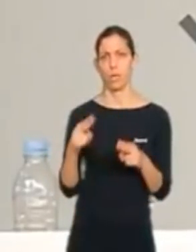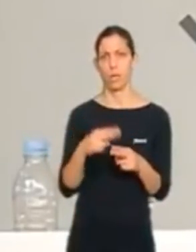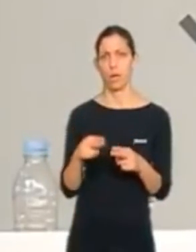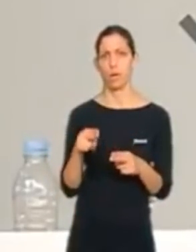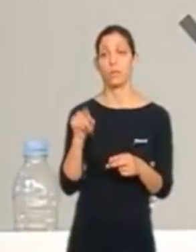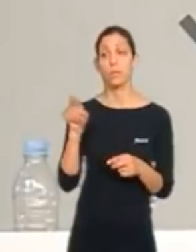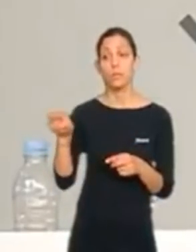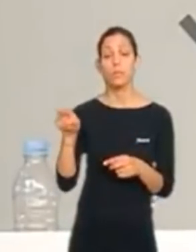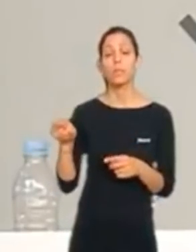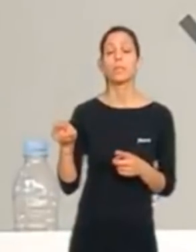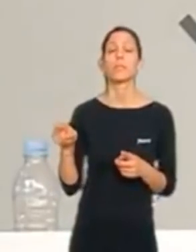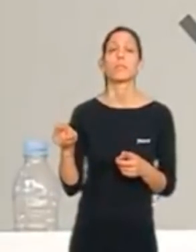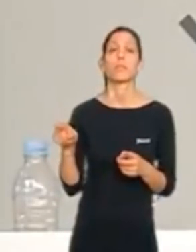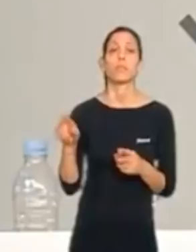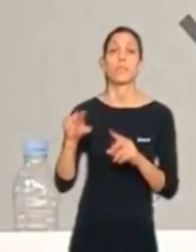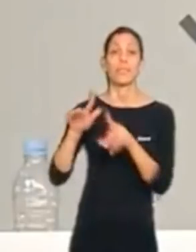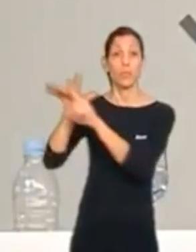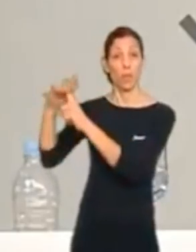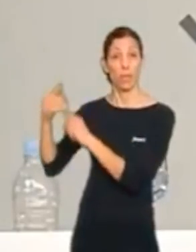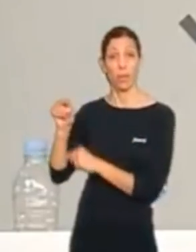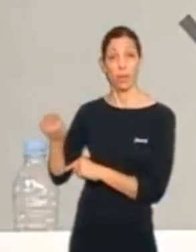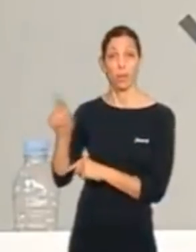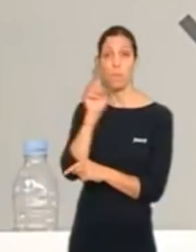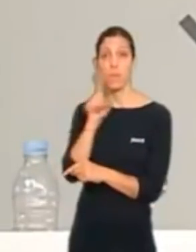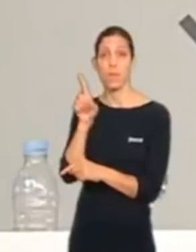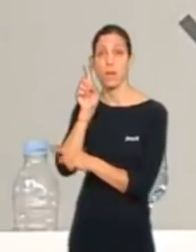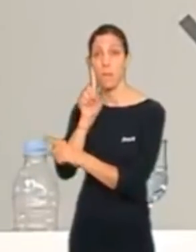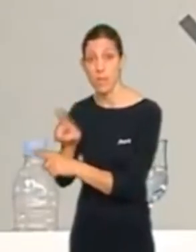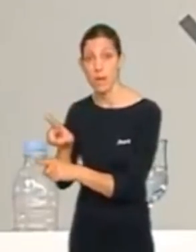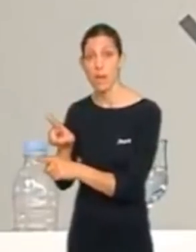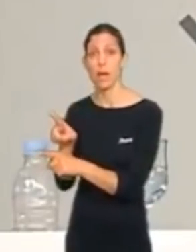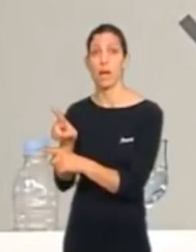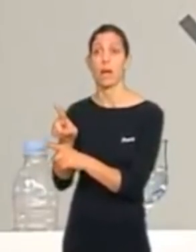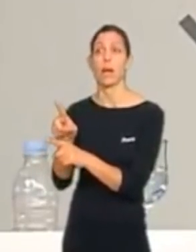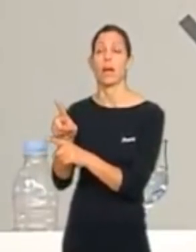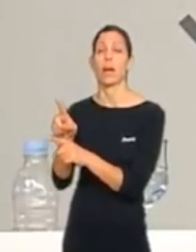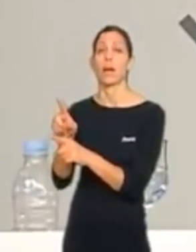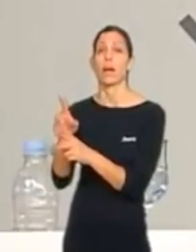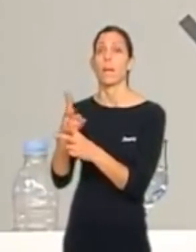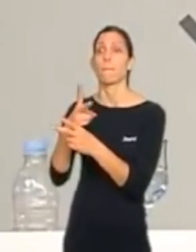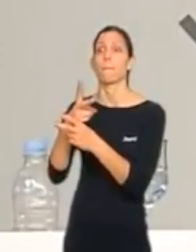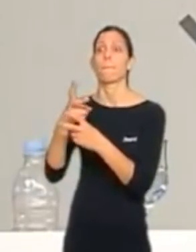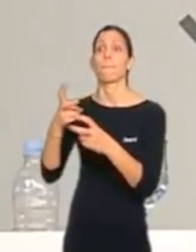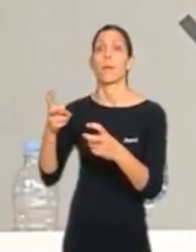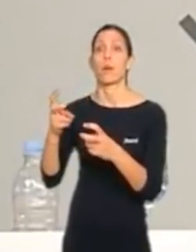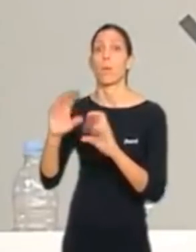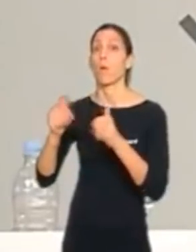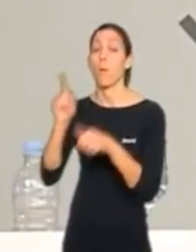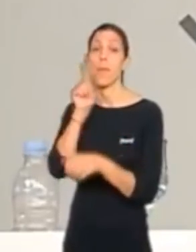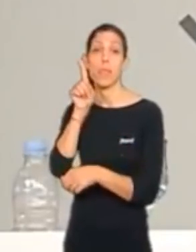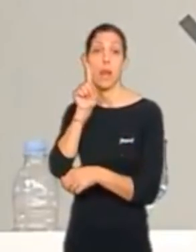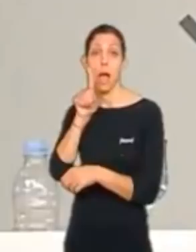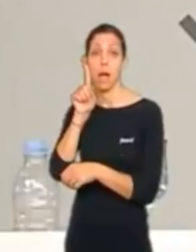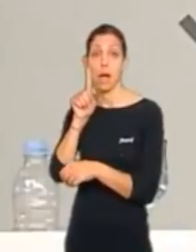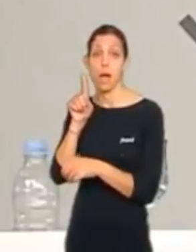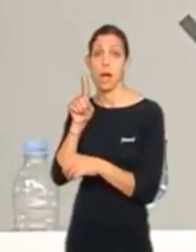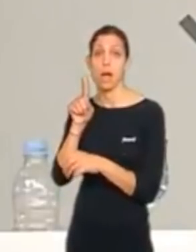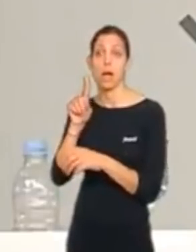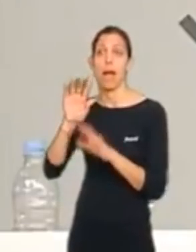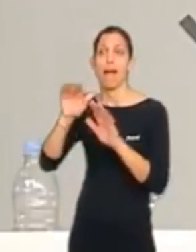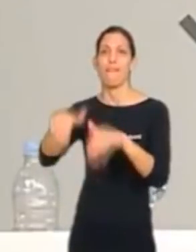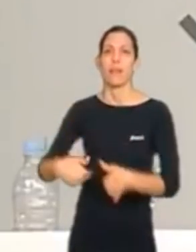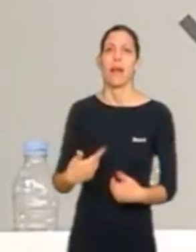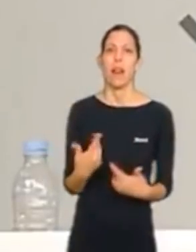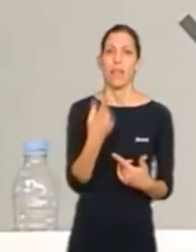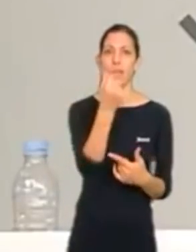És l'avançala de tota l'altra putrefacció que ve després. Uno comença contant mentides i acaba furtant